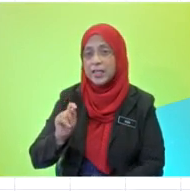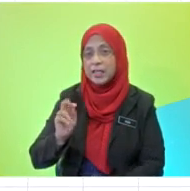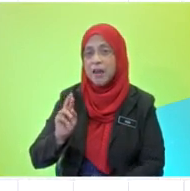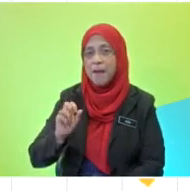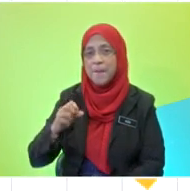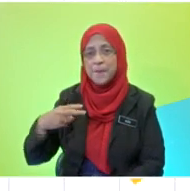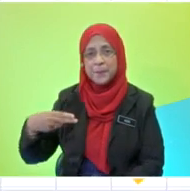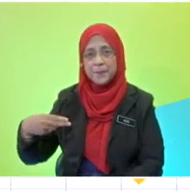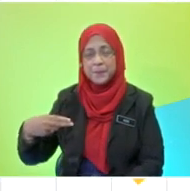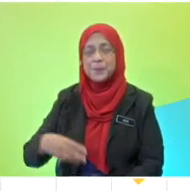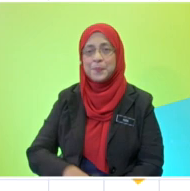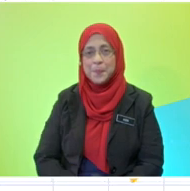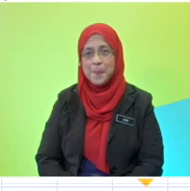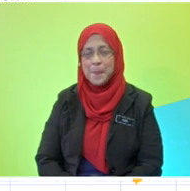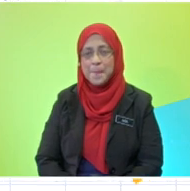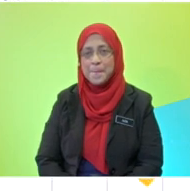tak jawab siapa